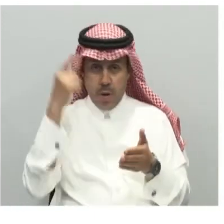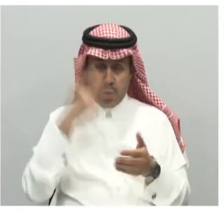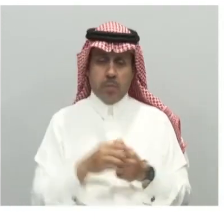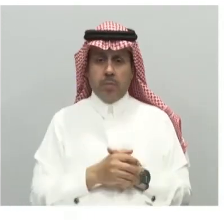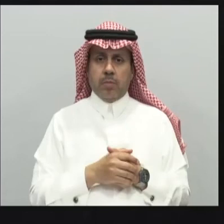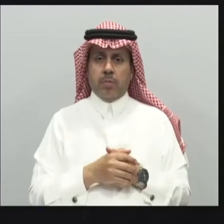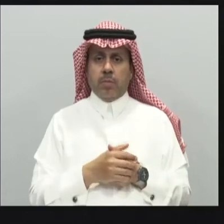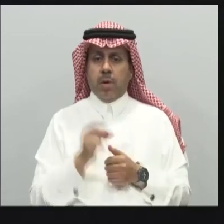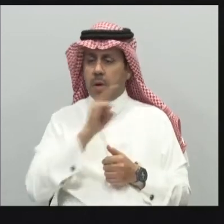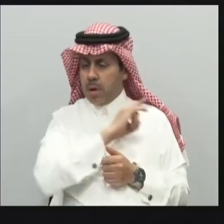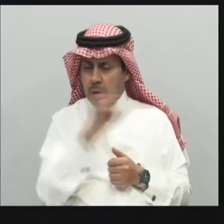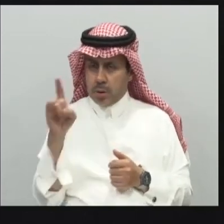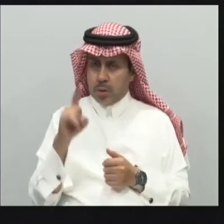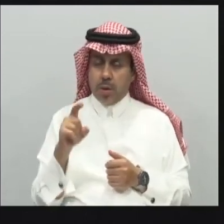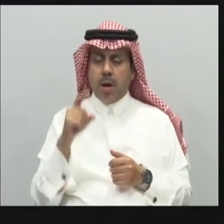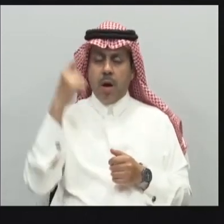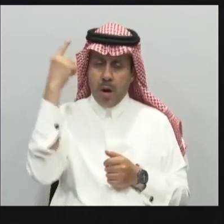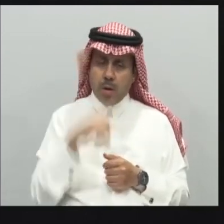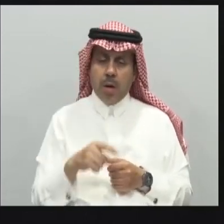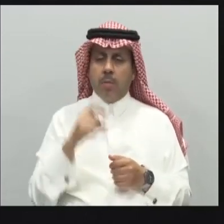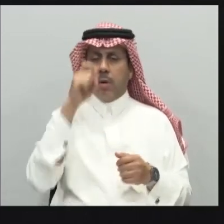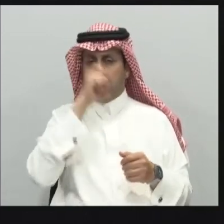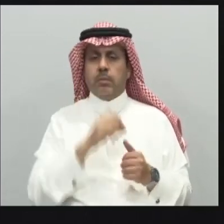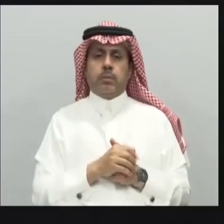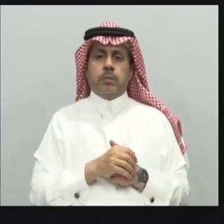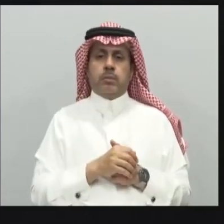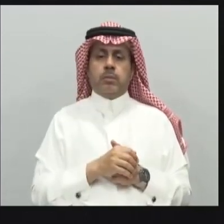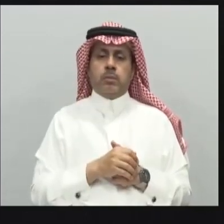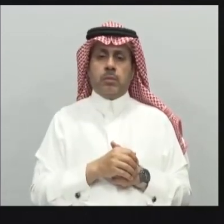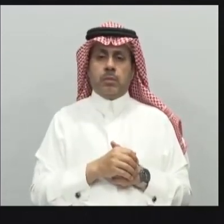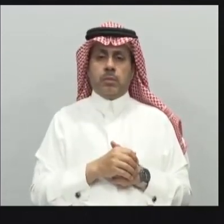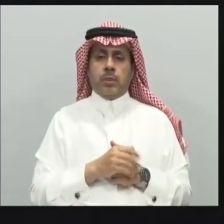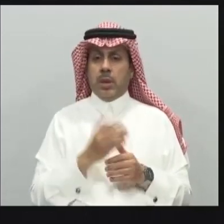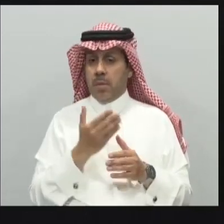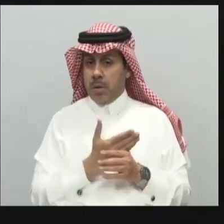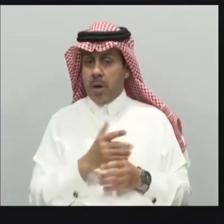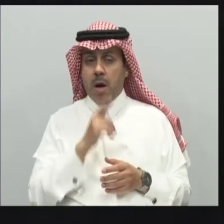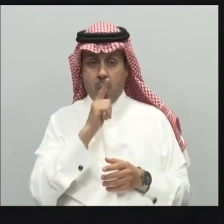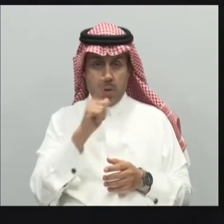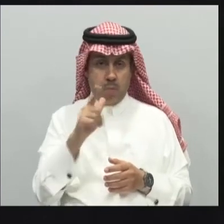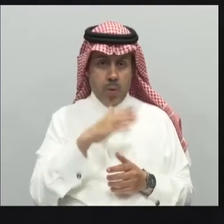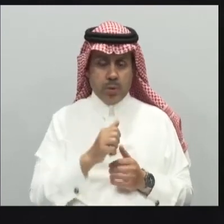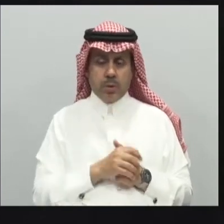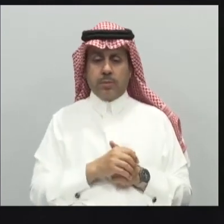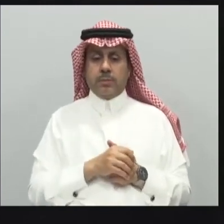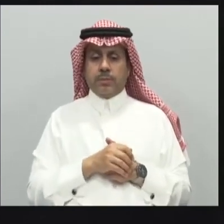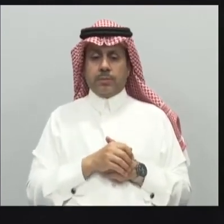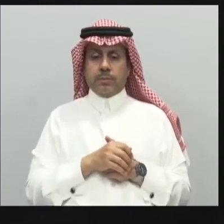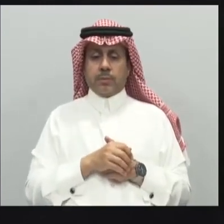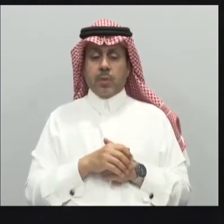فانه لا يصح نقول البيع صحيح والشرط باطل لماذا لقول النبي صلى الله عليه وسلم